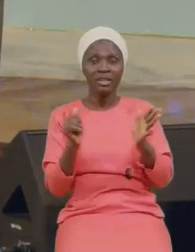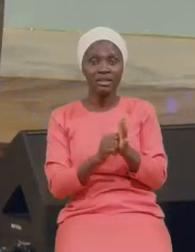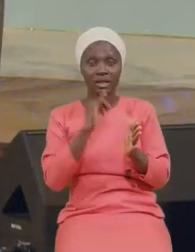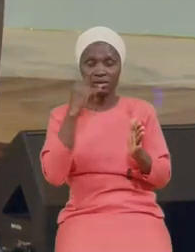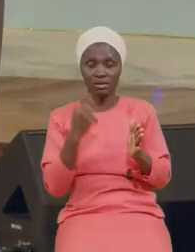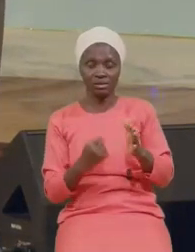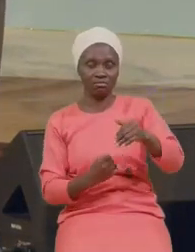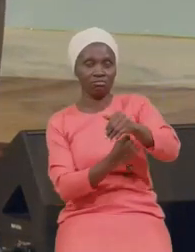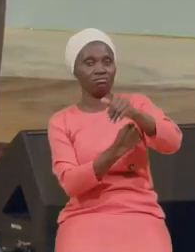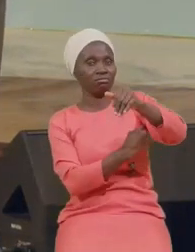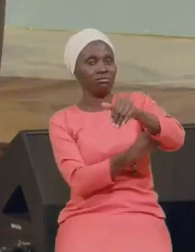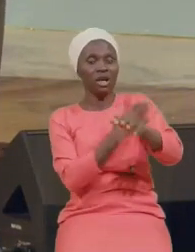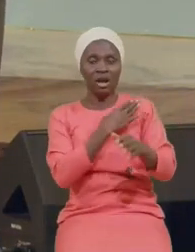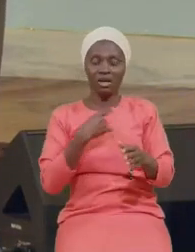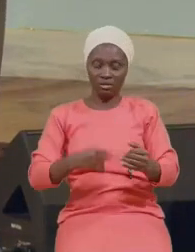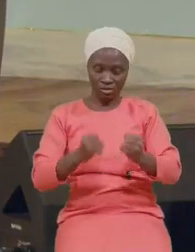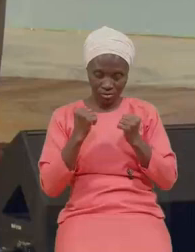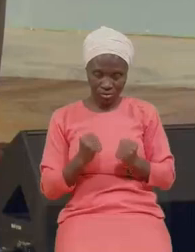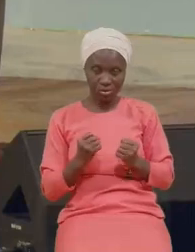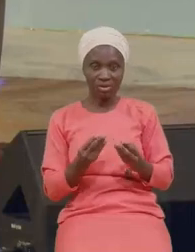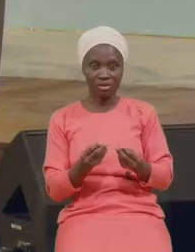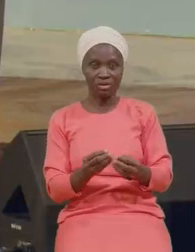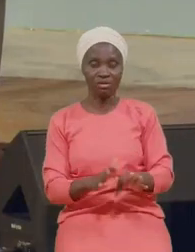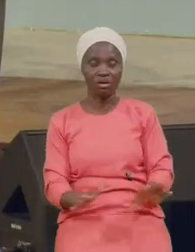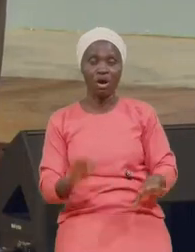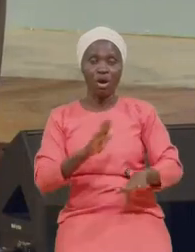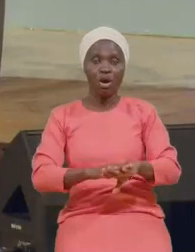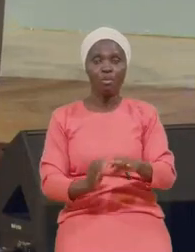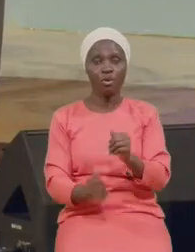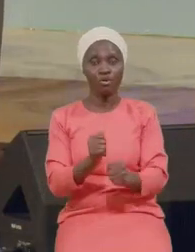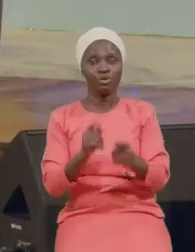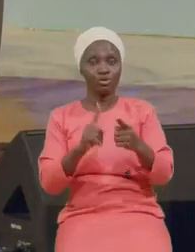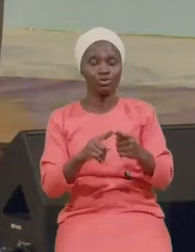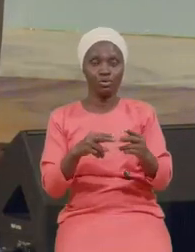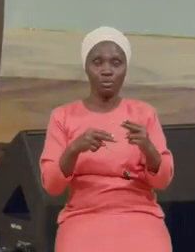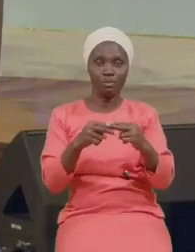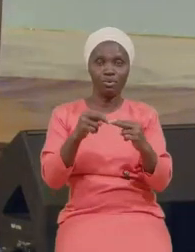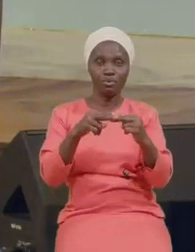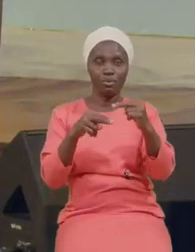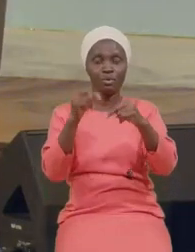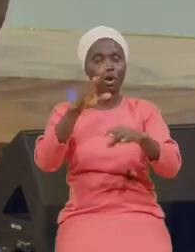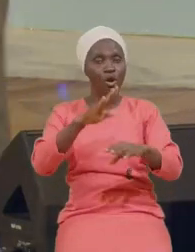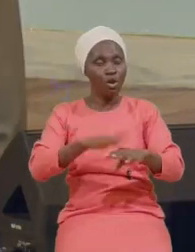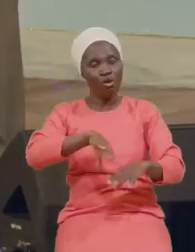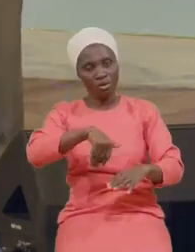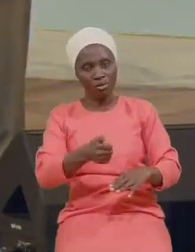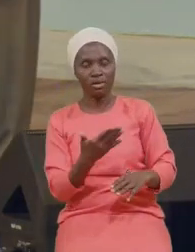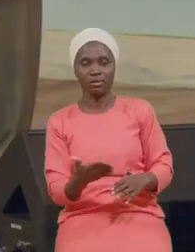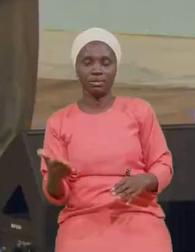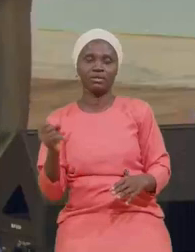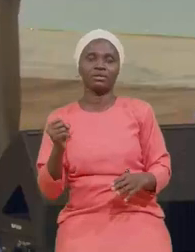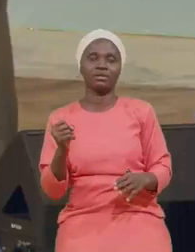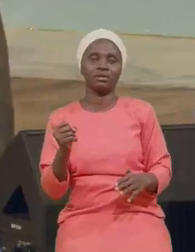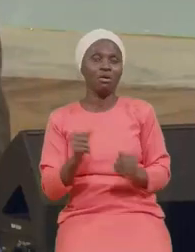c'est le c'est le seul c'est le solide fondement sur lequel tout autre chose est bâti sans courage